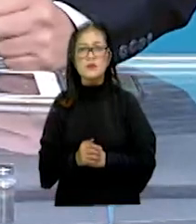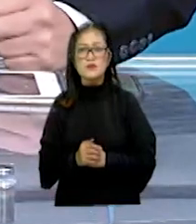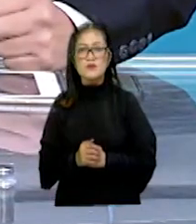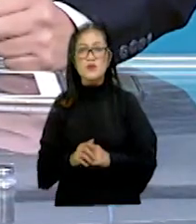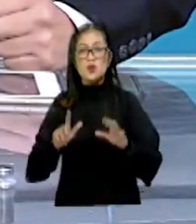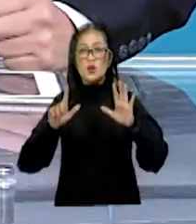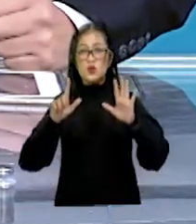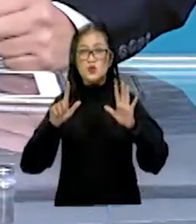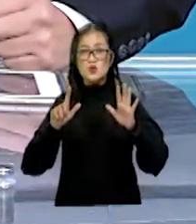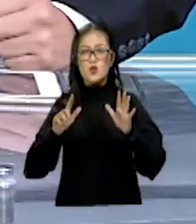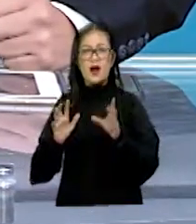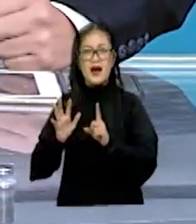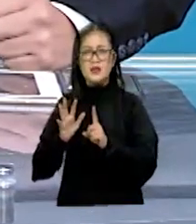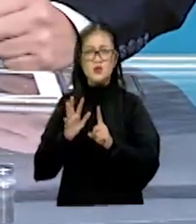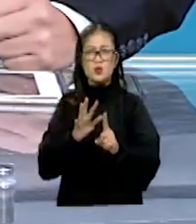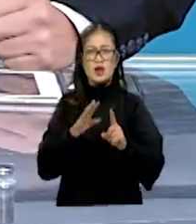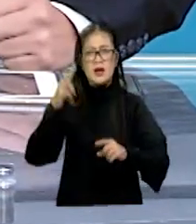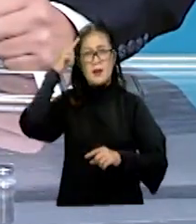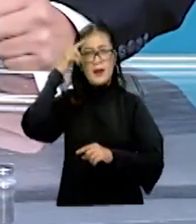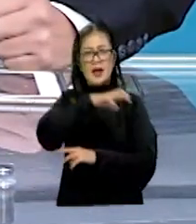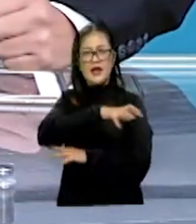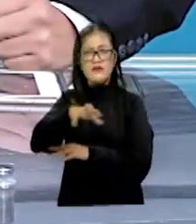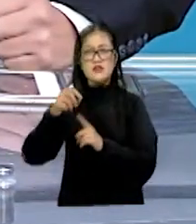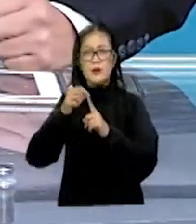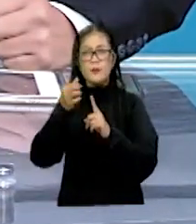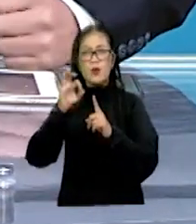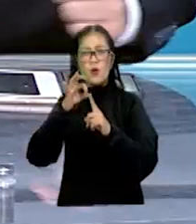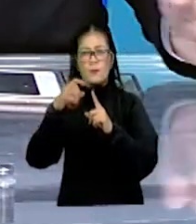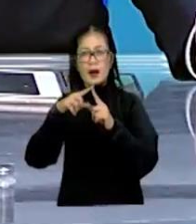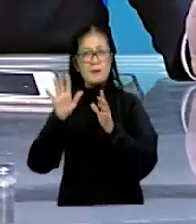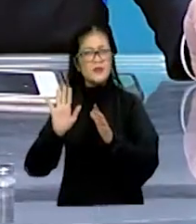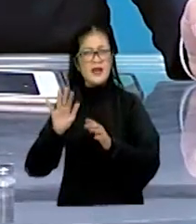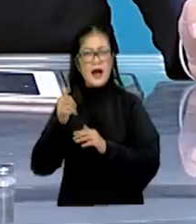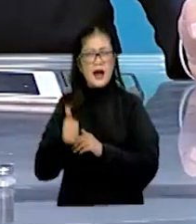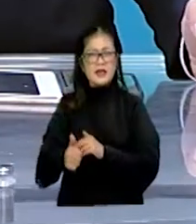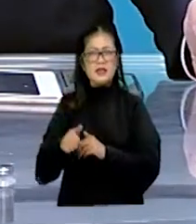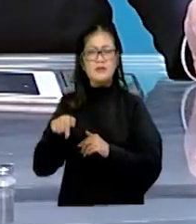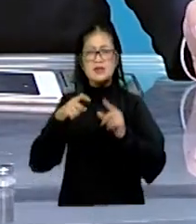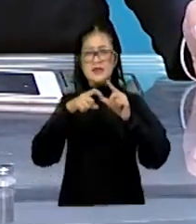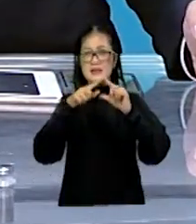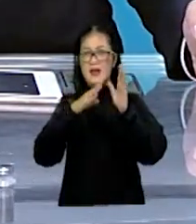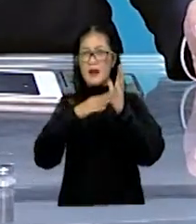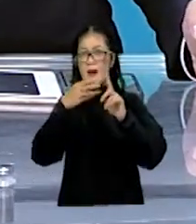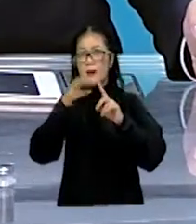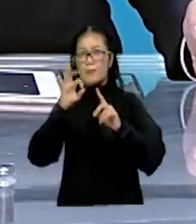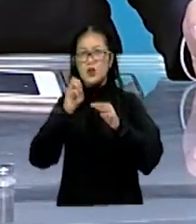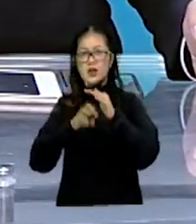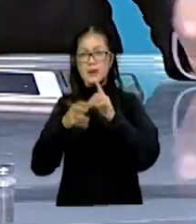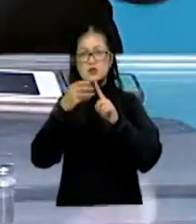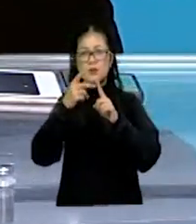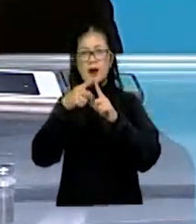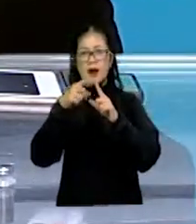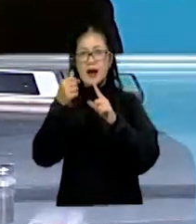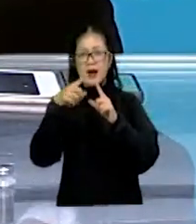7 ajudan Kadiv Propam nonaktif Irjen Verdi Sambo termasuk Barada E tiba di kantor Komnas HAM. Komnas HAM